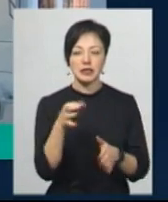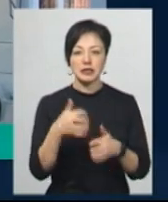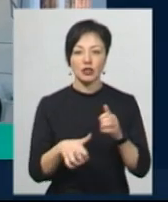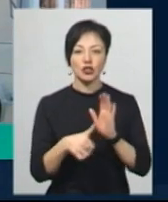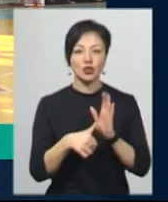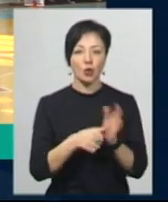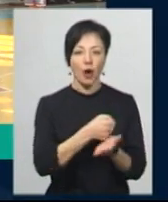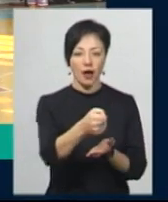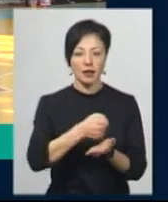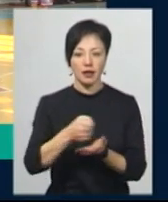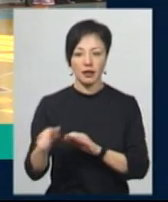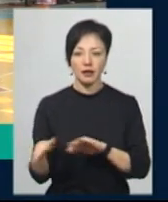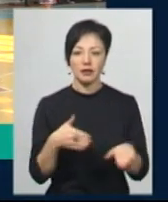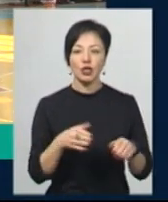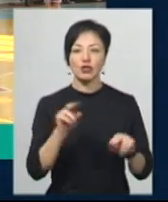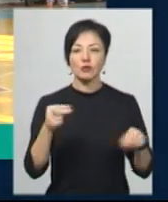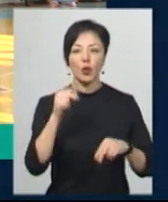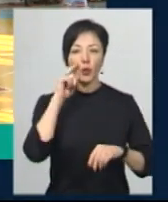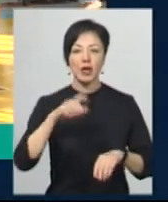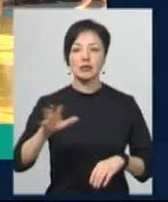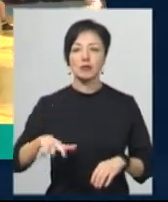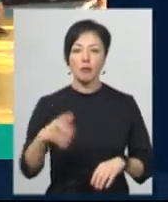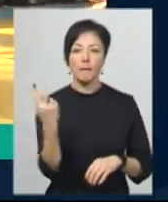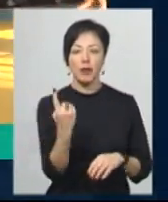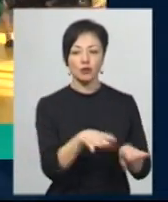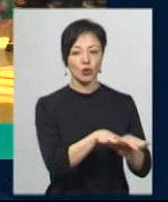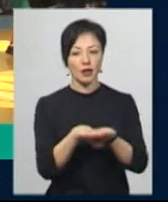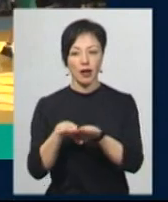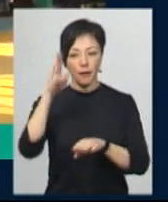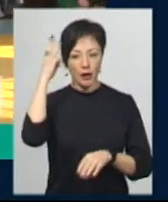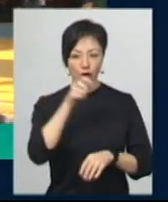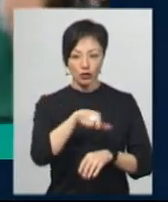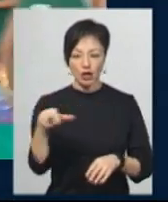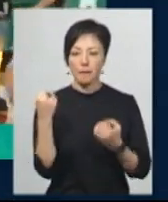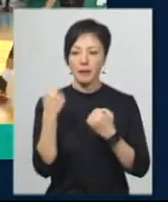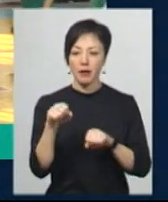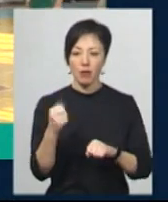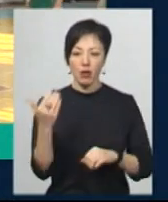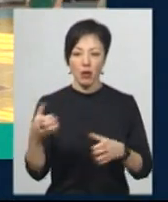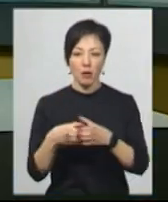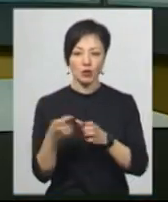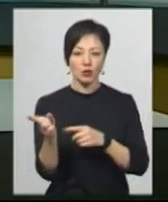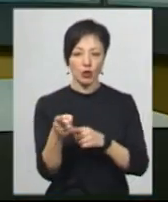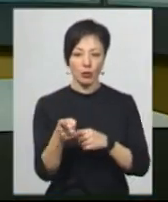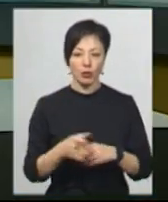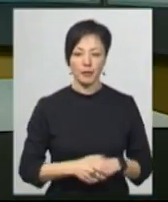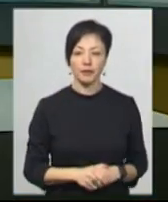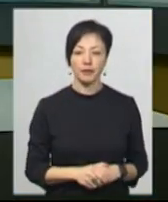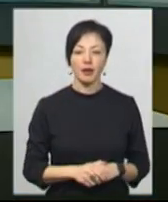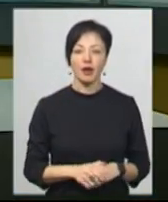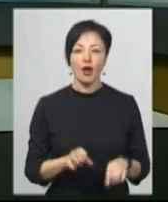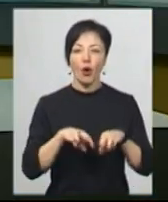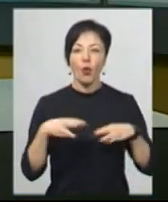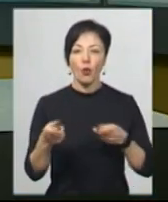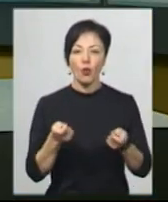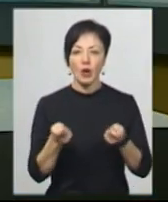6 кандидатів. Чемпіонат України з баскетболу першої ліги. Хмельничани перемогли тернополян. Аби уряд